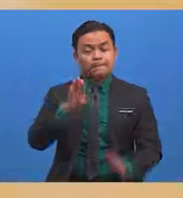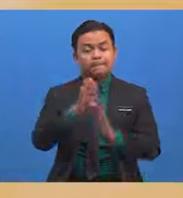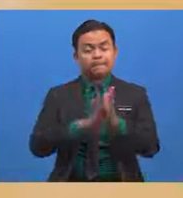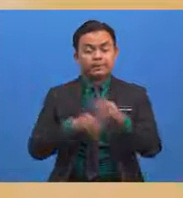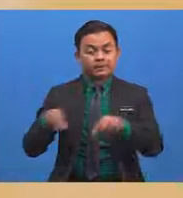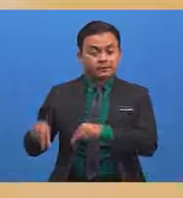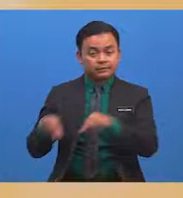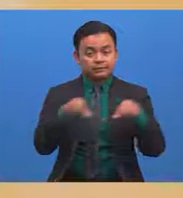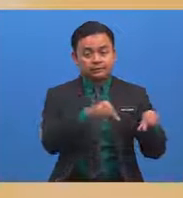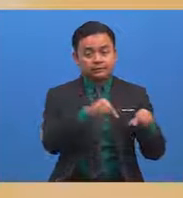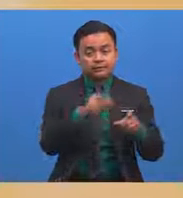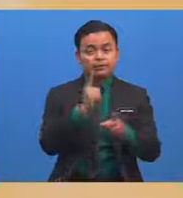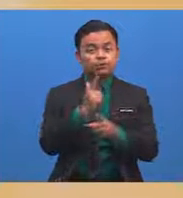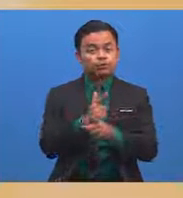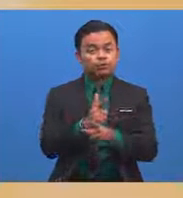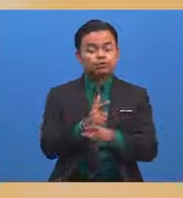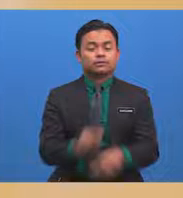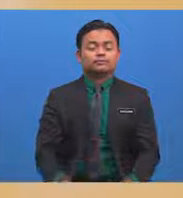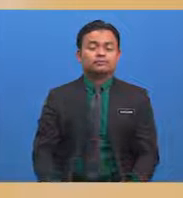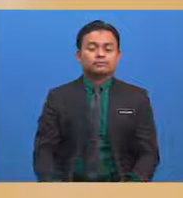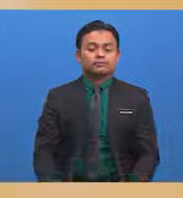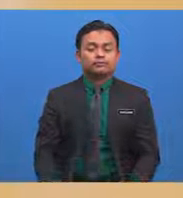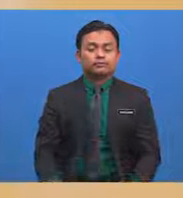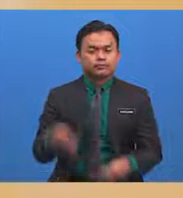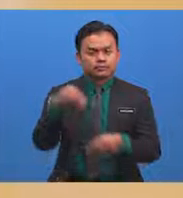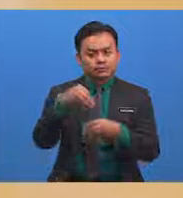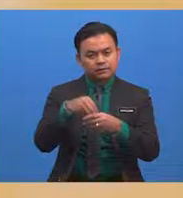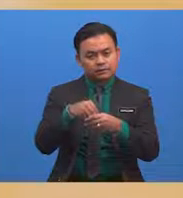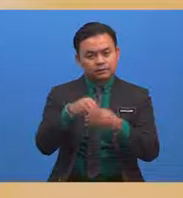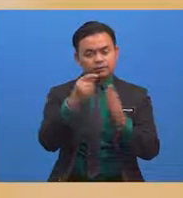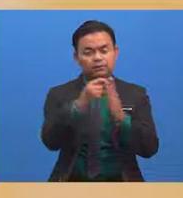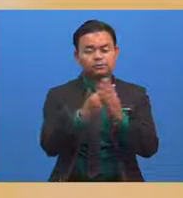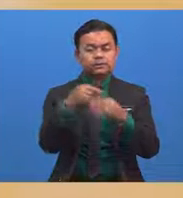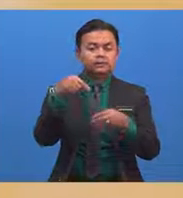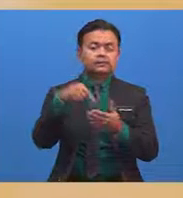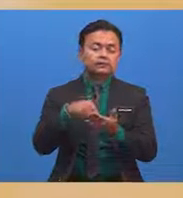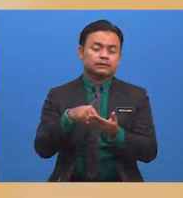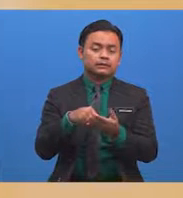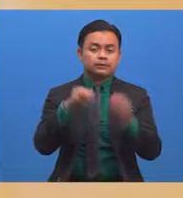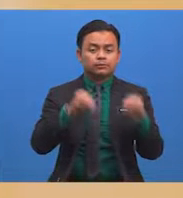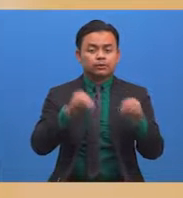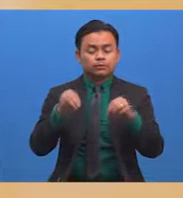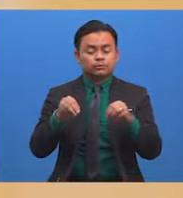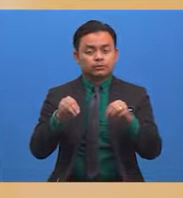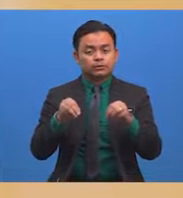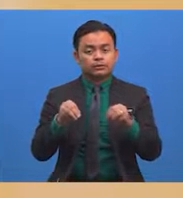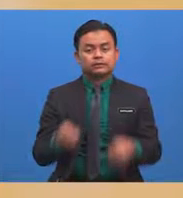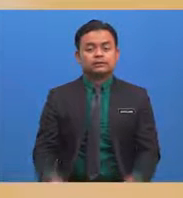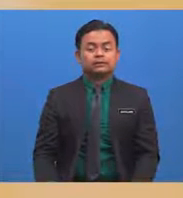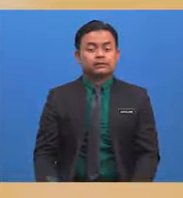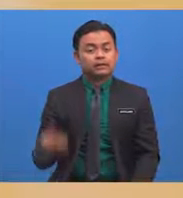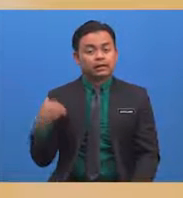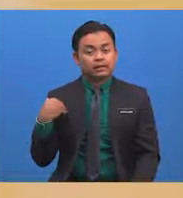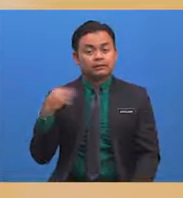lurus. Okey, dalam subtopik ini, murid-murid perlu mencapai 3